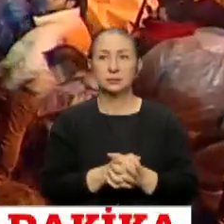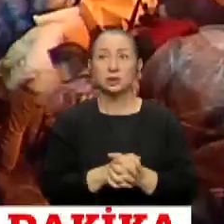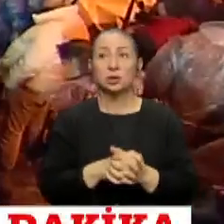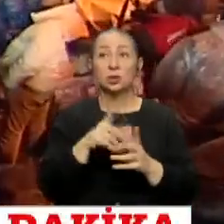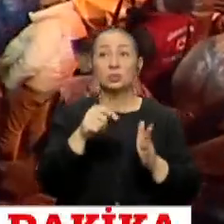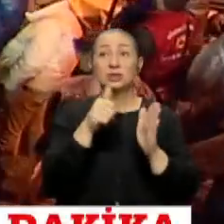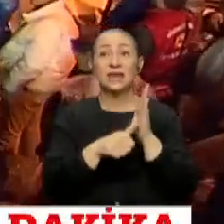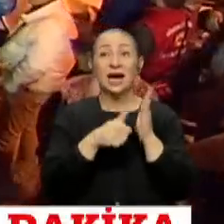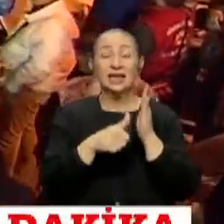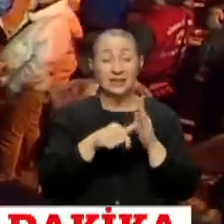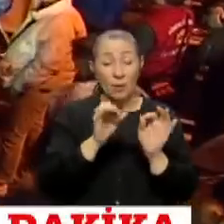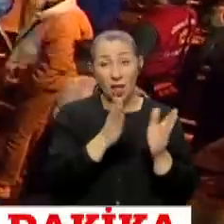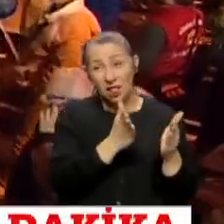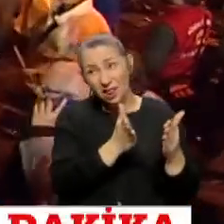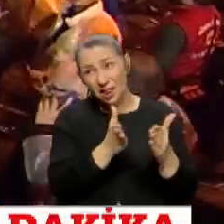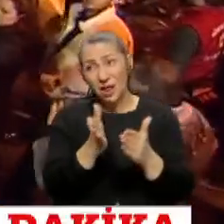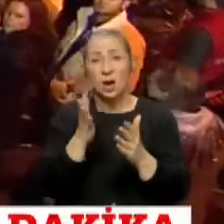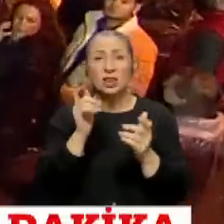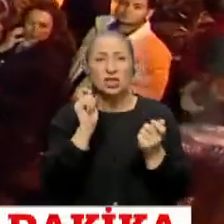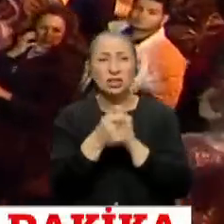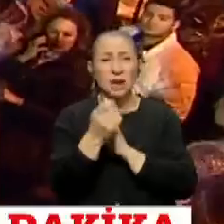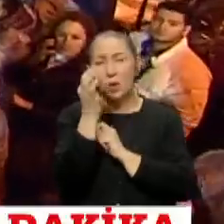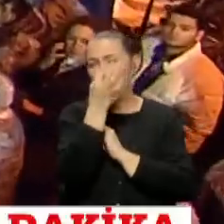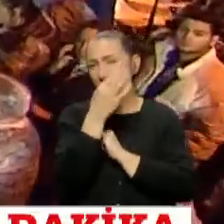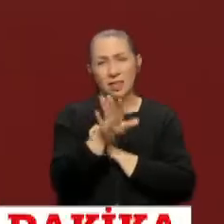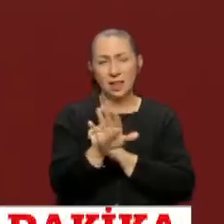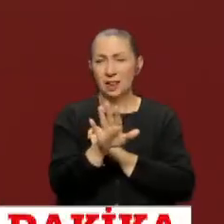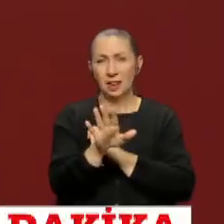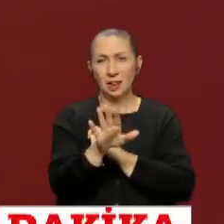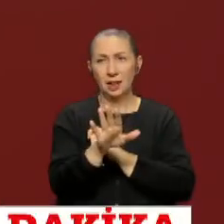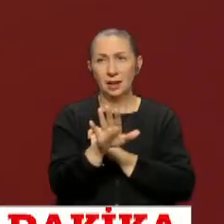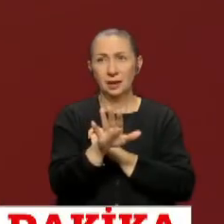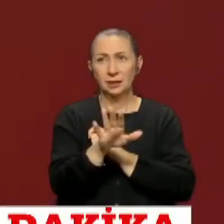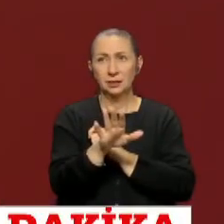Bu tarihin akışını değiştirmek o kadar kolay değildir.